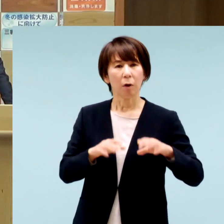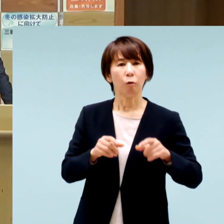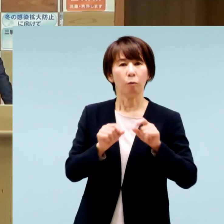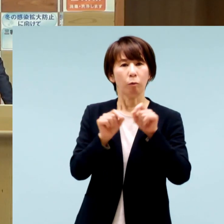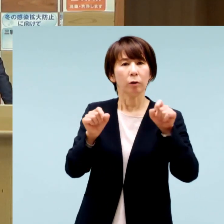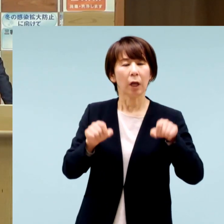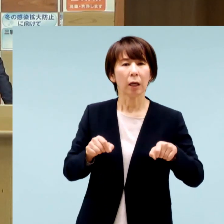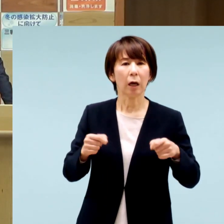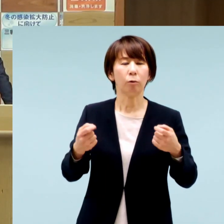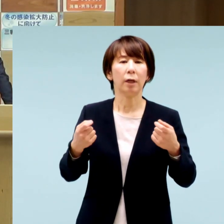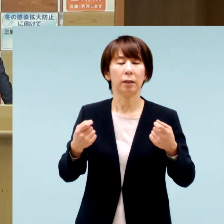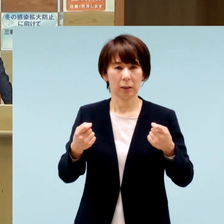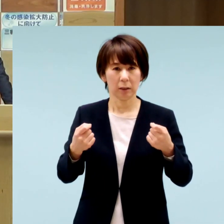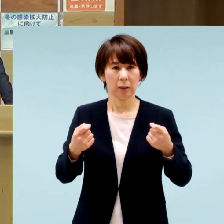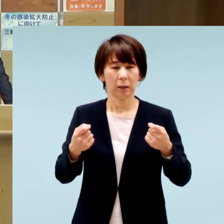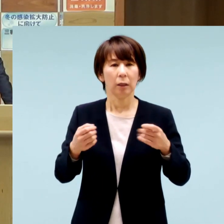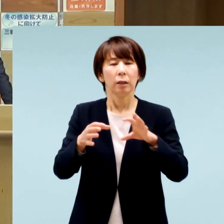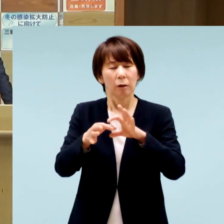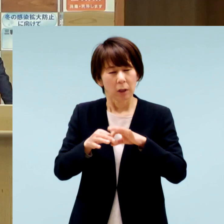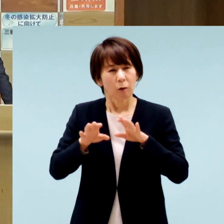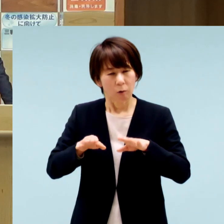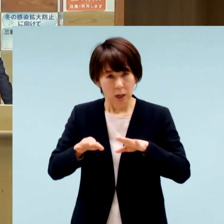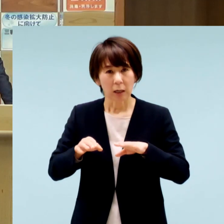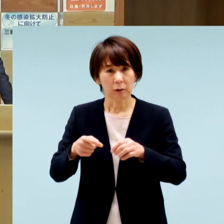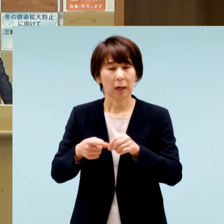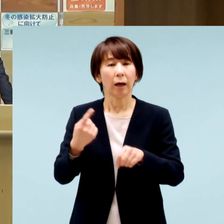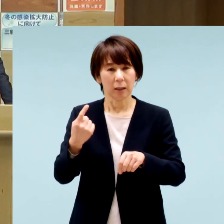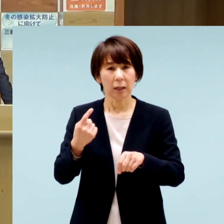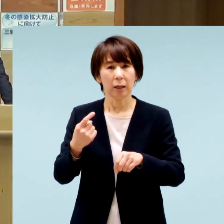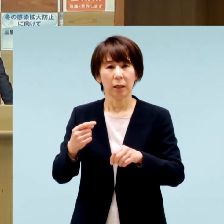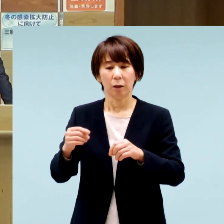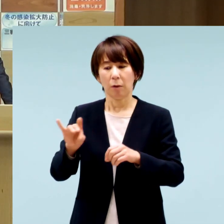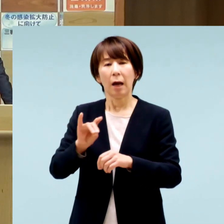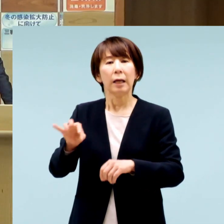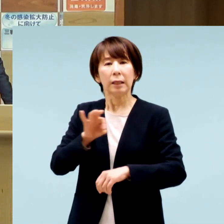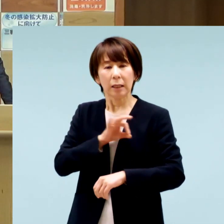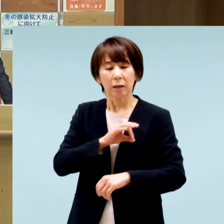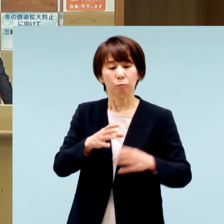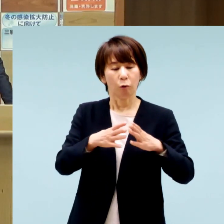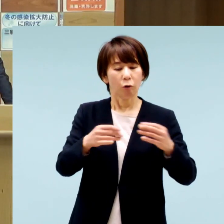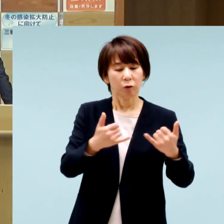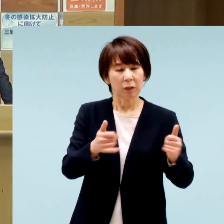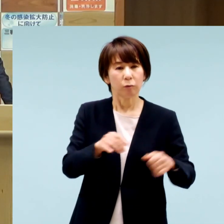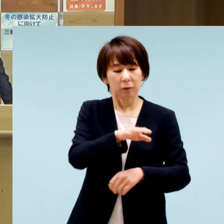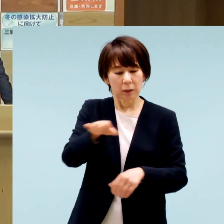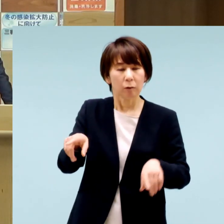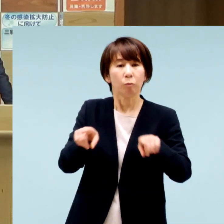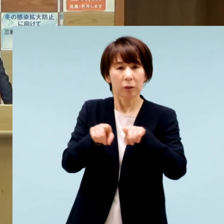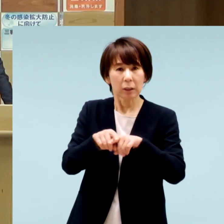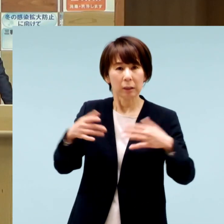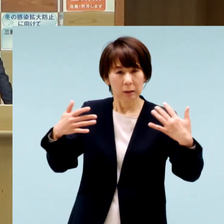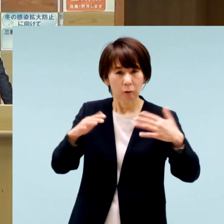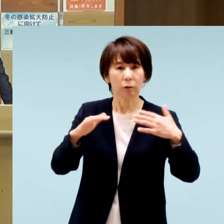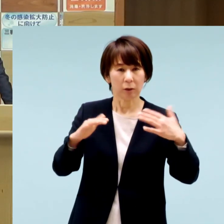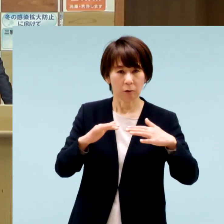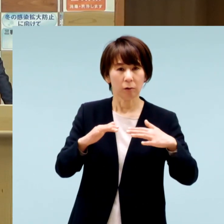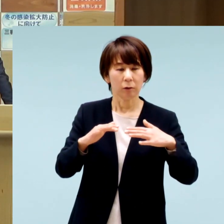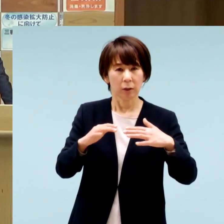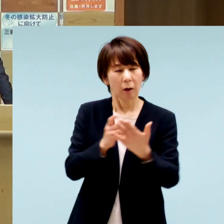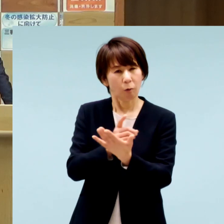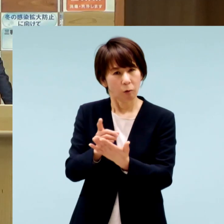皆さん、国民も含めて議論をして、まあ、方向性出すっていうのが大事なんじゃないかなというふうには思ってます